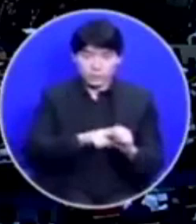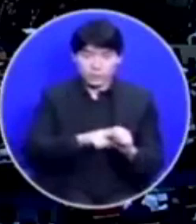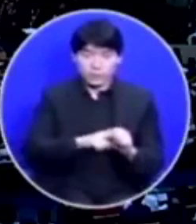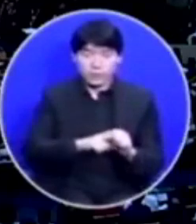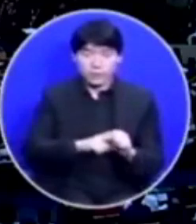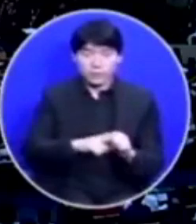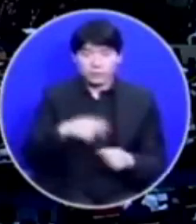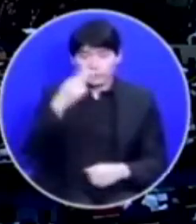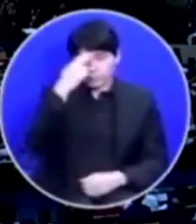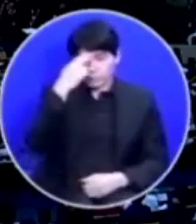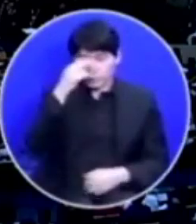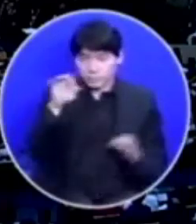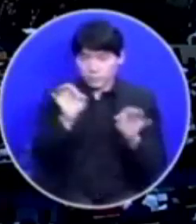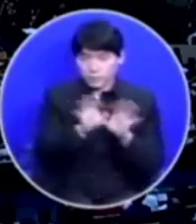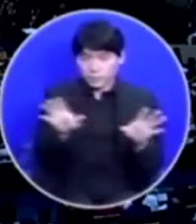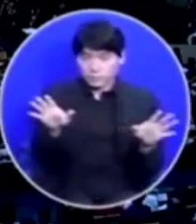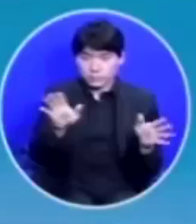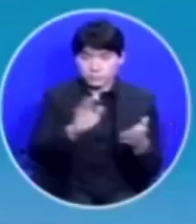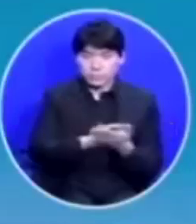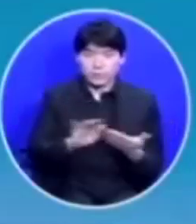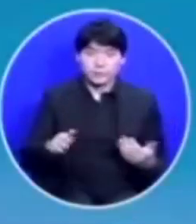대부분 다 해결됩니다